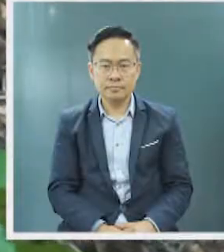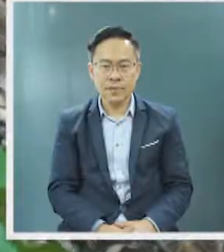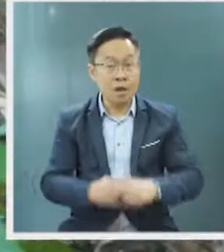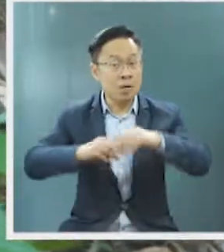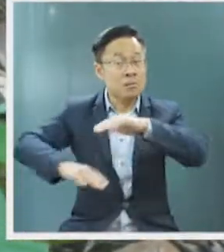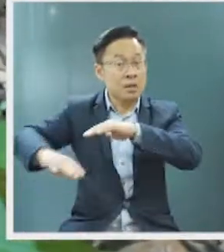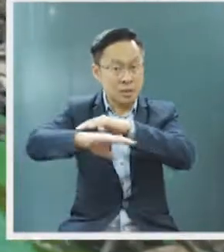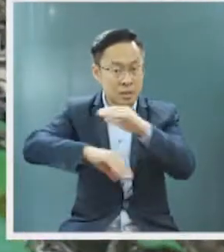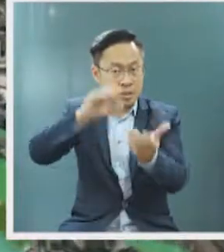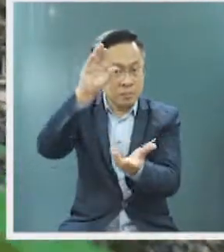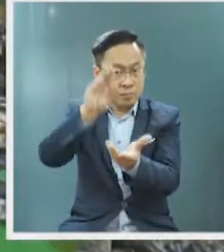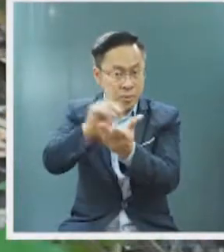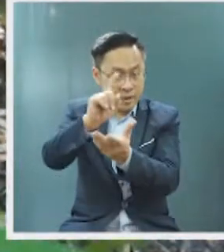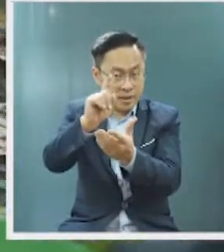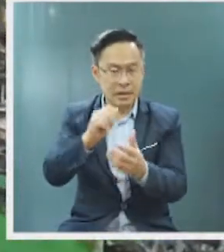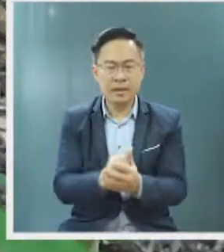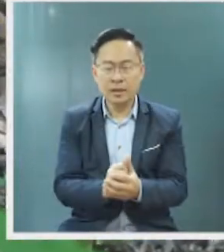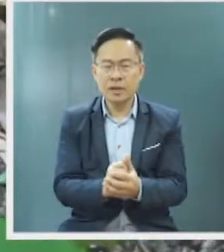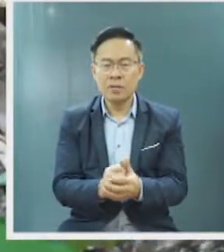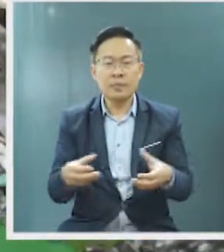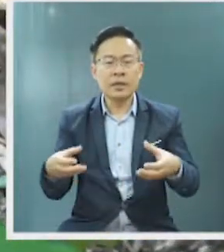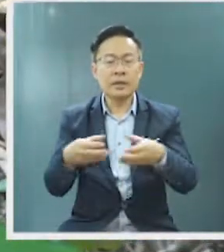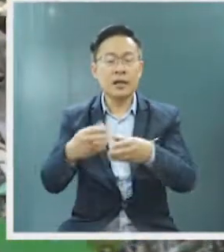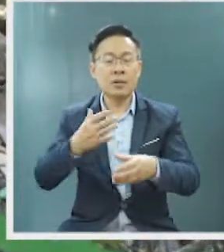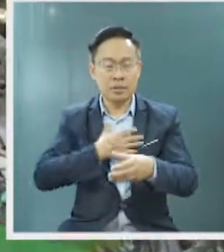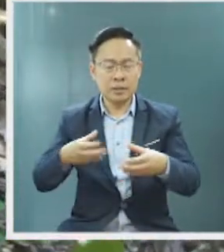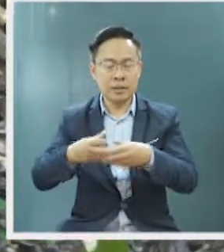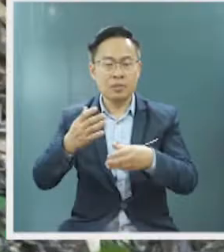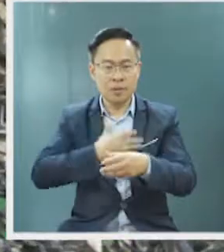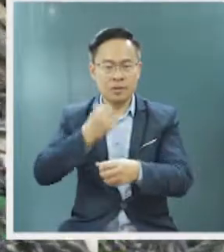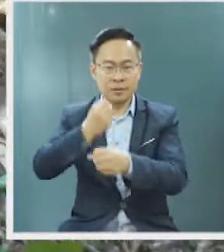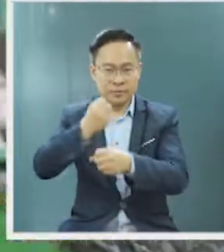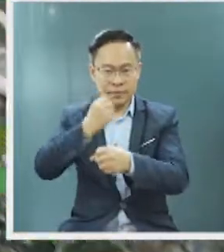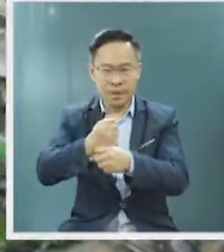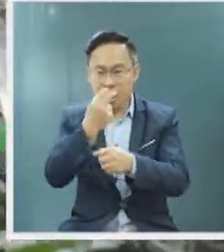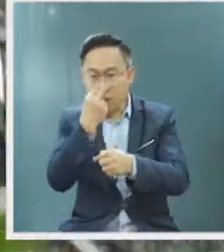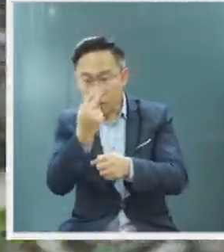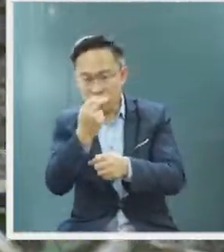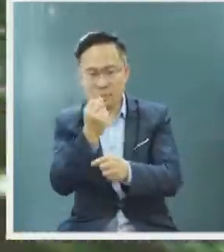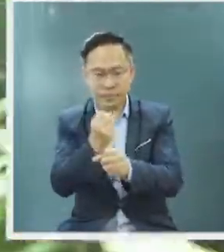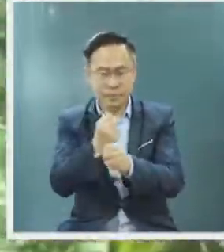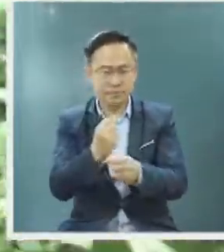ร่องรอยที่พบเป็นร่องรอยของคณะของเราที่เดินนำหน้าทิ้งไว้ให้